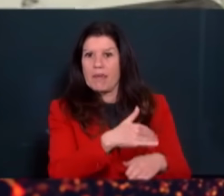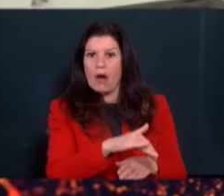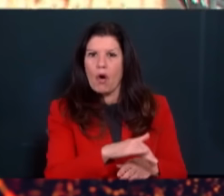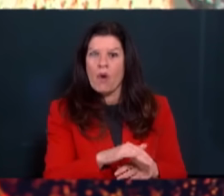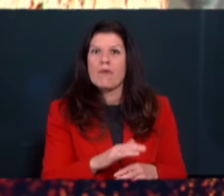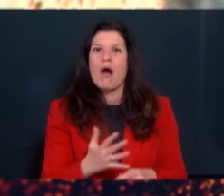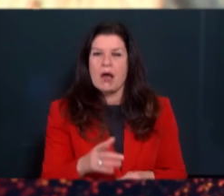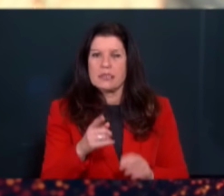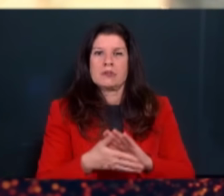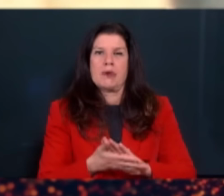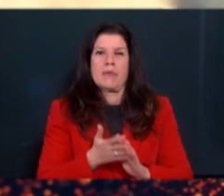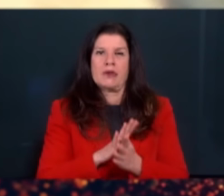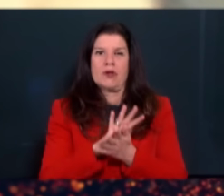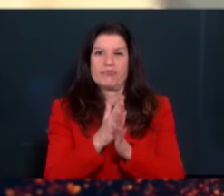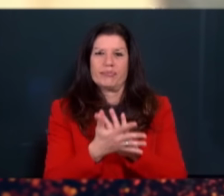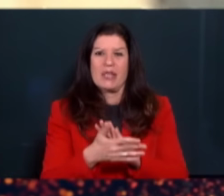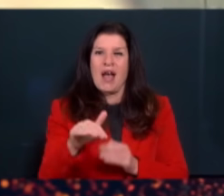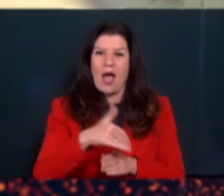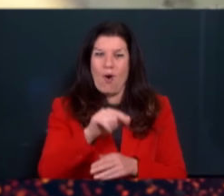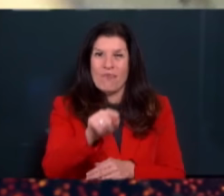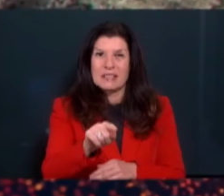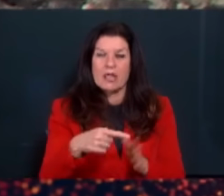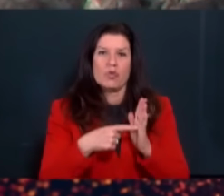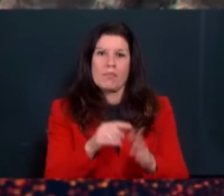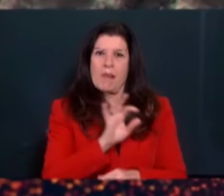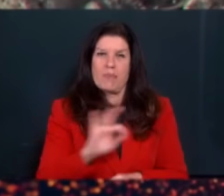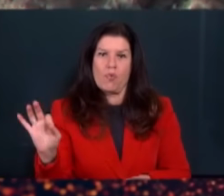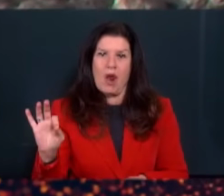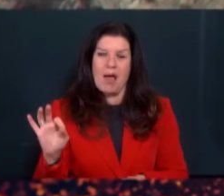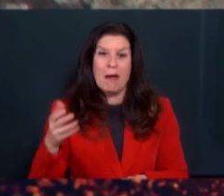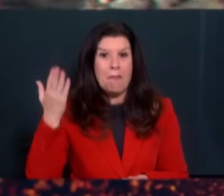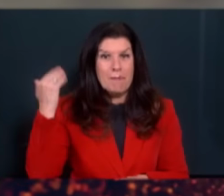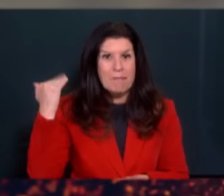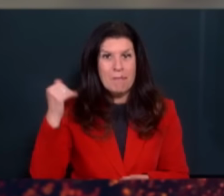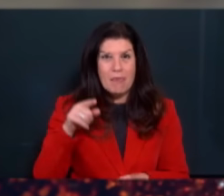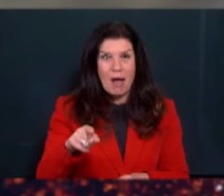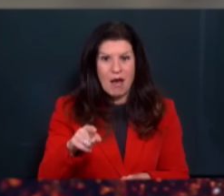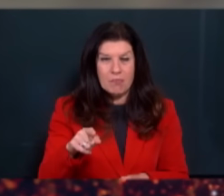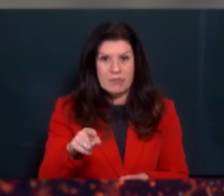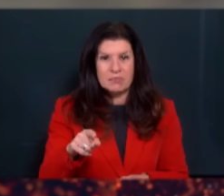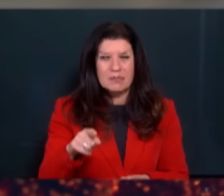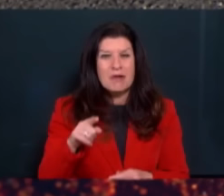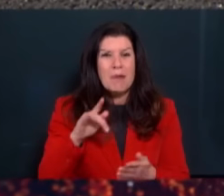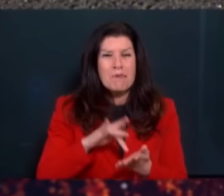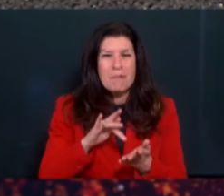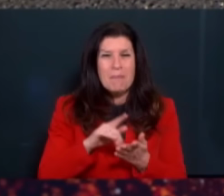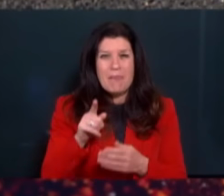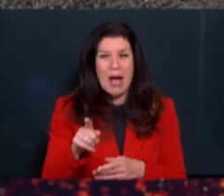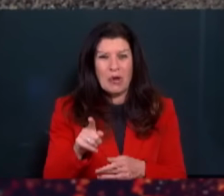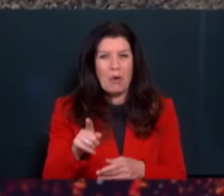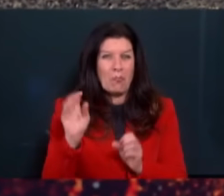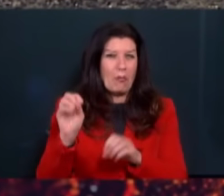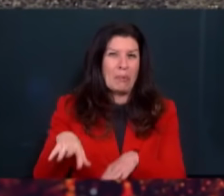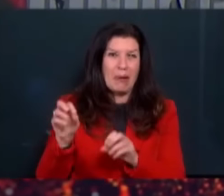לזוז. סמטת אקו היא דוגמה מצוינת לכך. פעם, החצר האחורית של החצר האחורית עצמה,